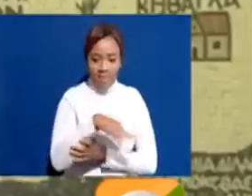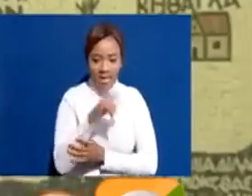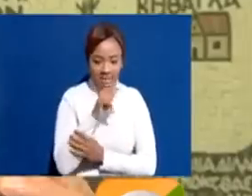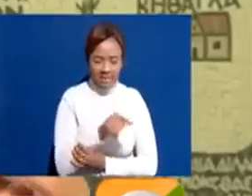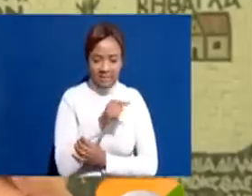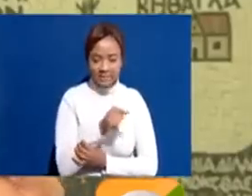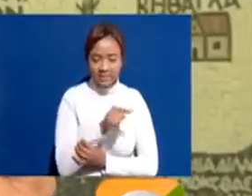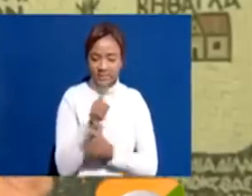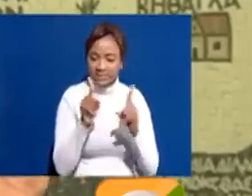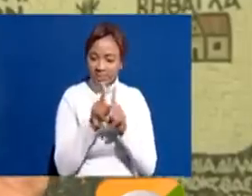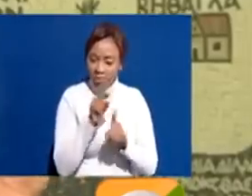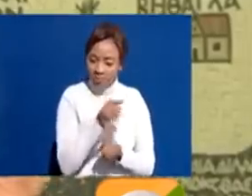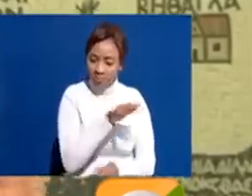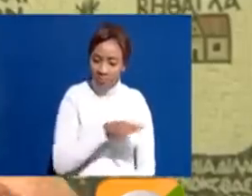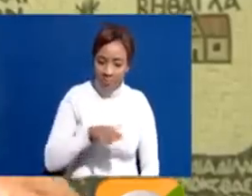special,